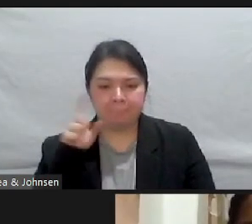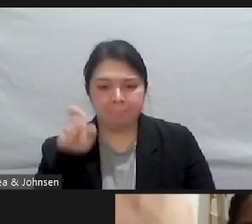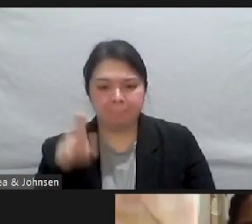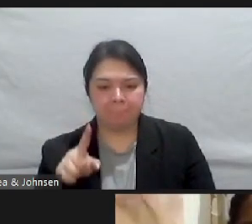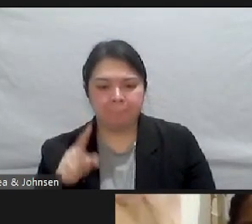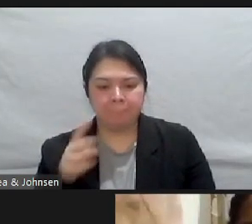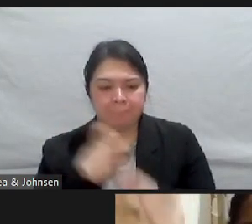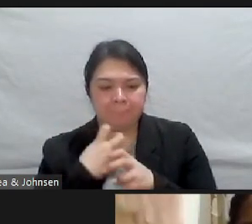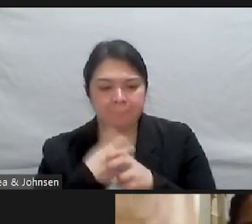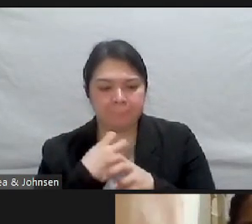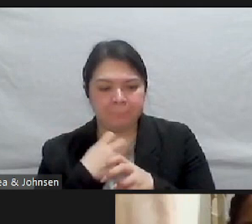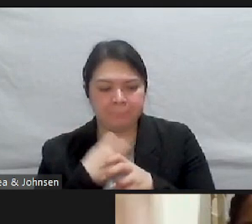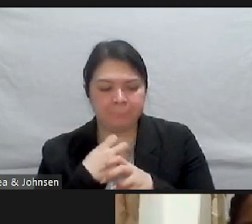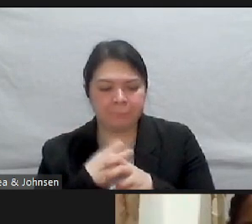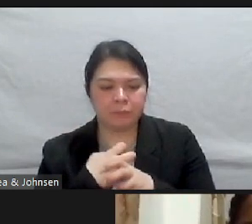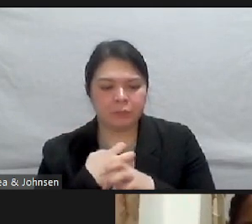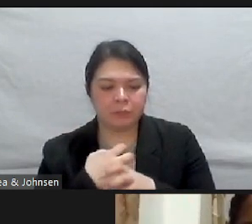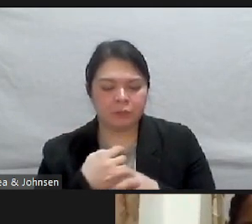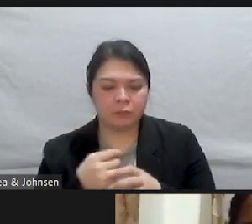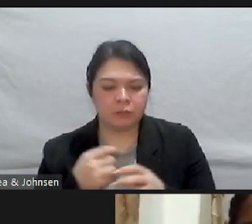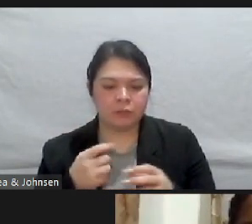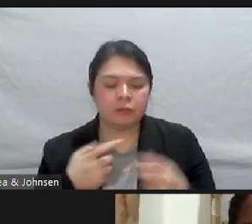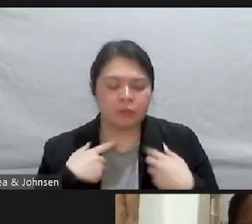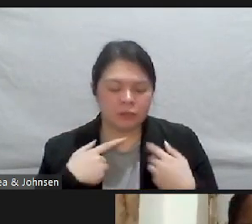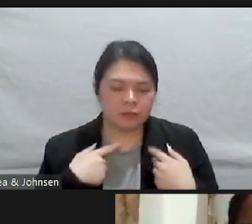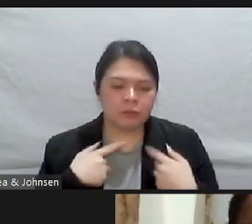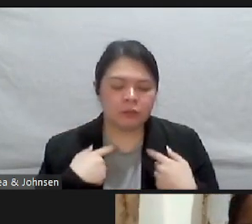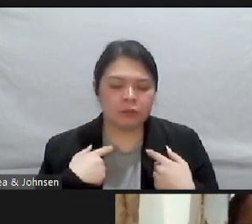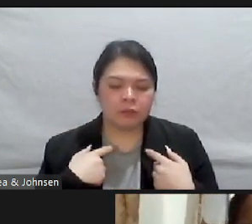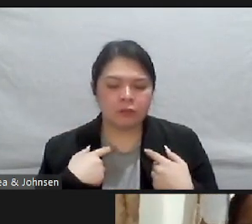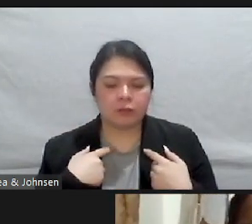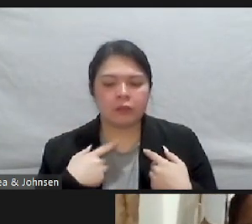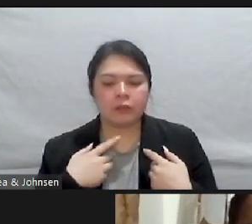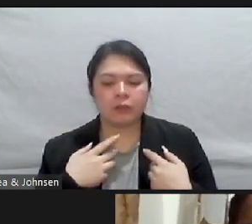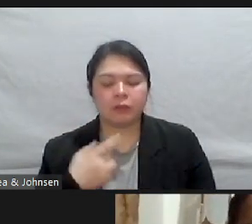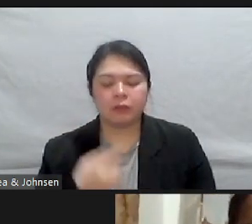nga sa bahagi ng legislation. Yung ating